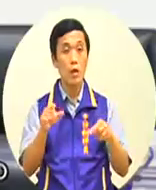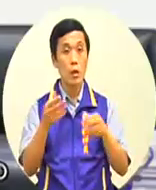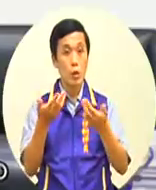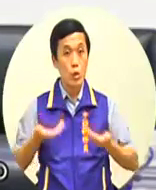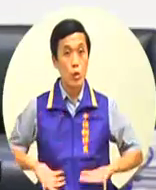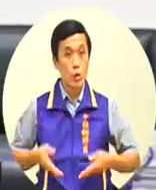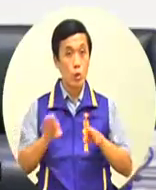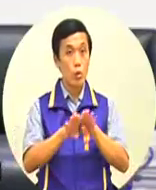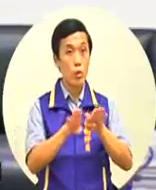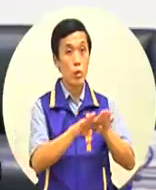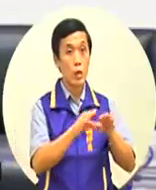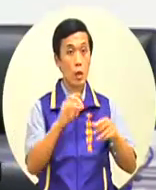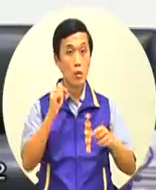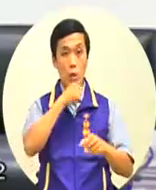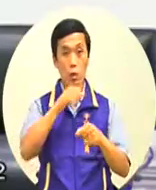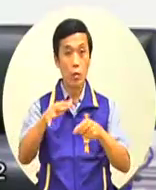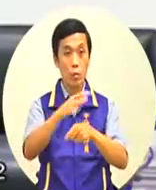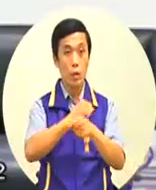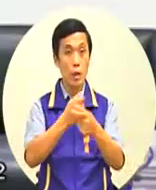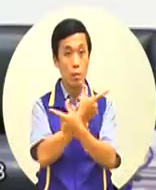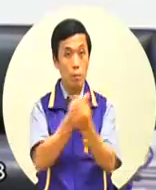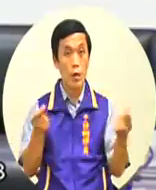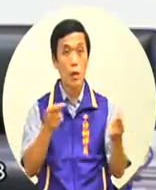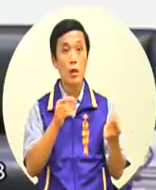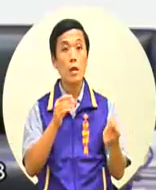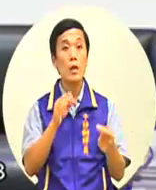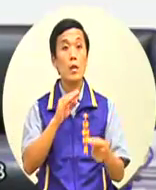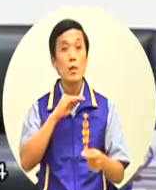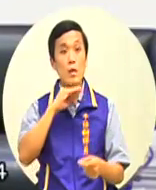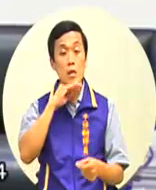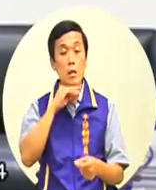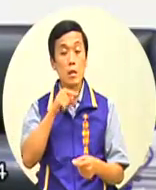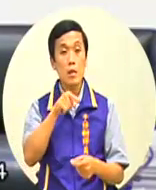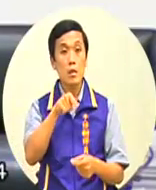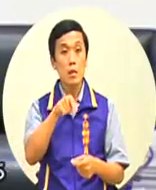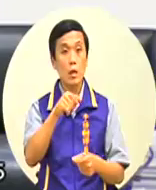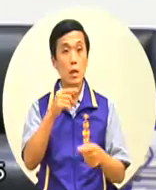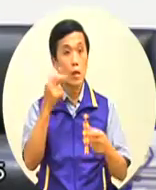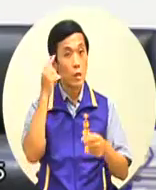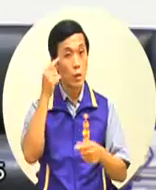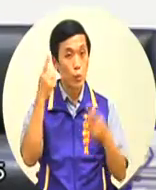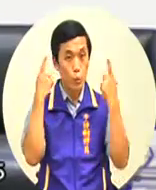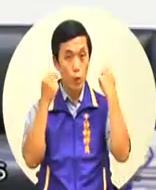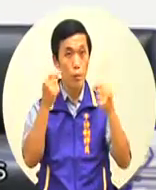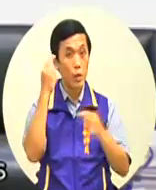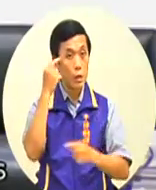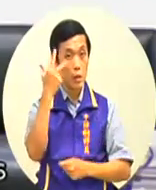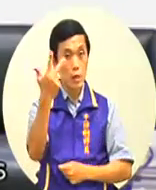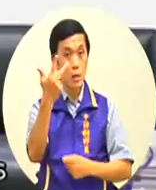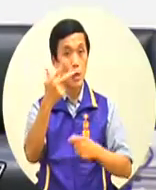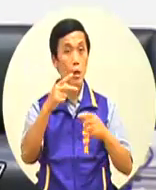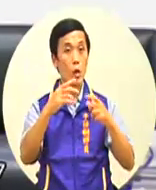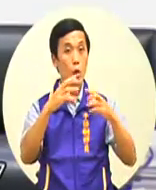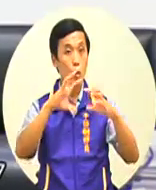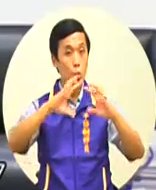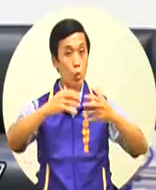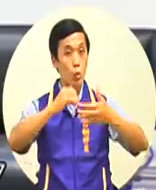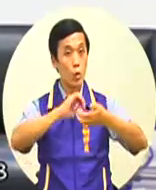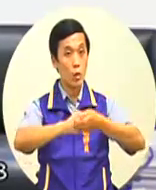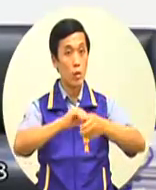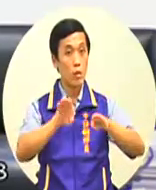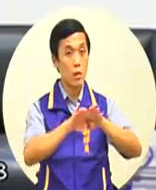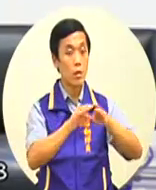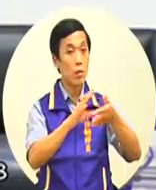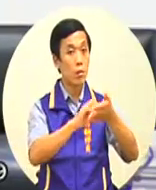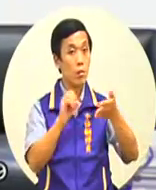致，这大家都没有意见的。是全国一致以后，你把那七天国定假日砍掉嘛？在很多劳工立场，你把